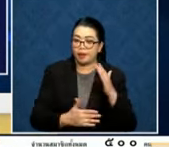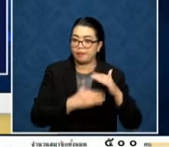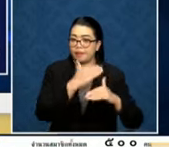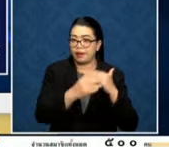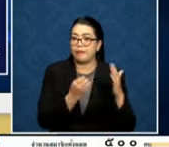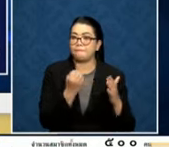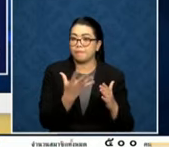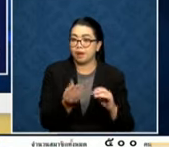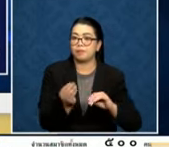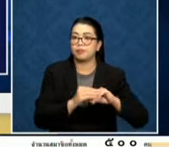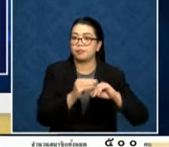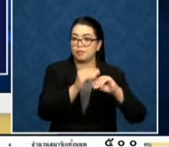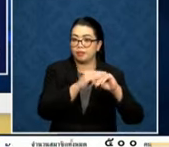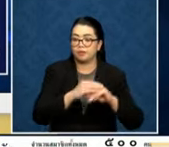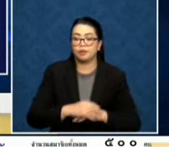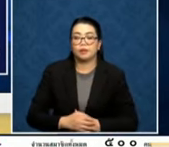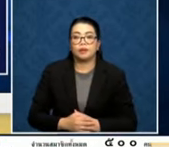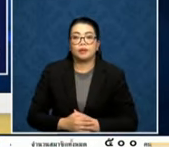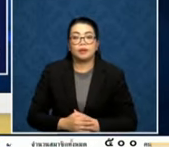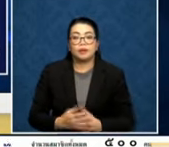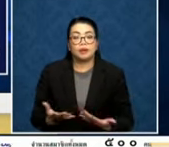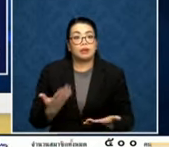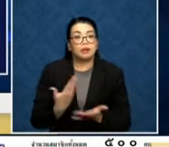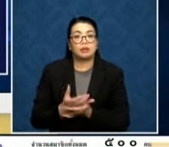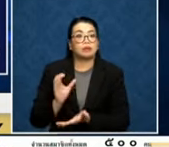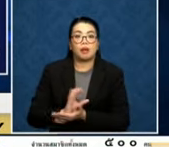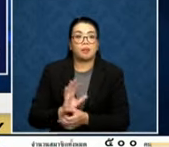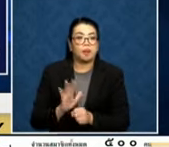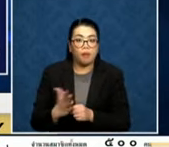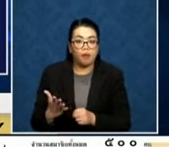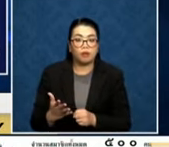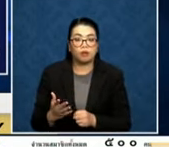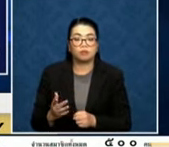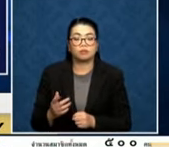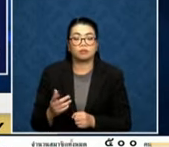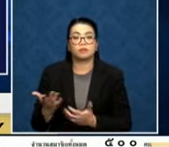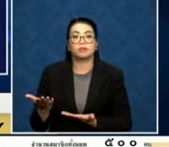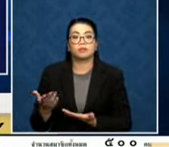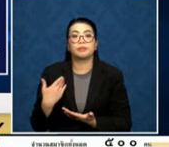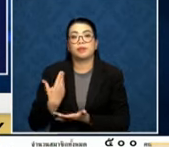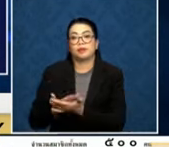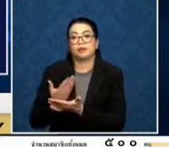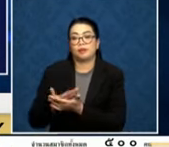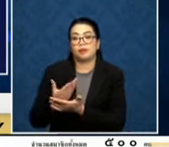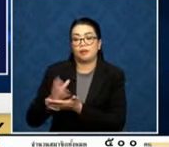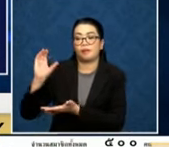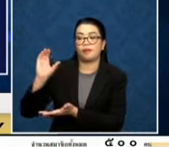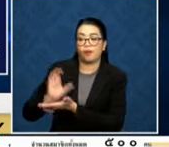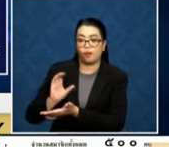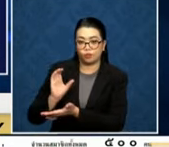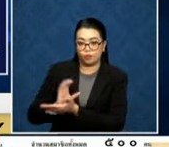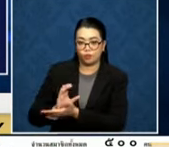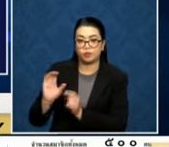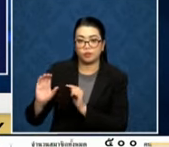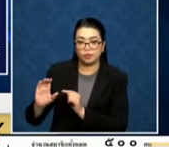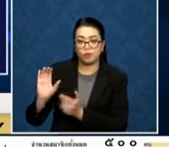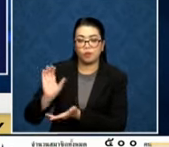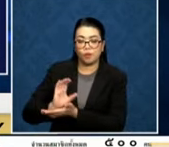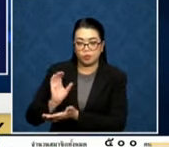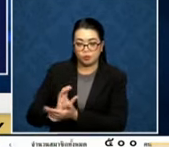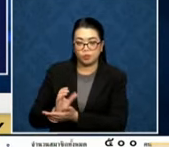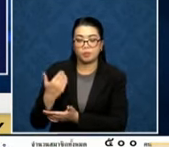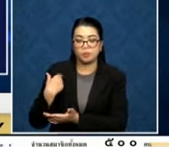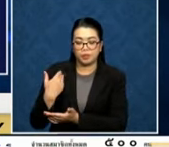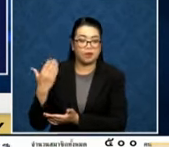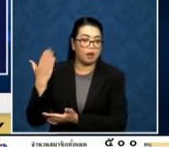ฮะหรือถ้าจะบอกว่าเงินไม่พออีกท่านประธานครับครับเรามีเงินจากกองทุนส่งเสริมอนุรักษ์พลังงานครับ